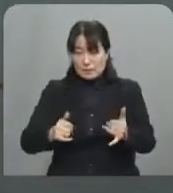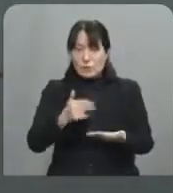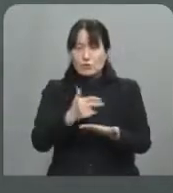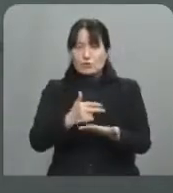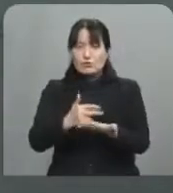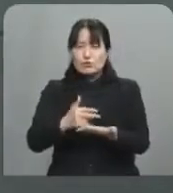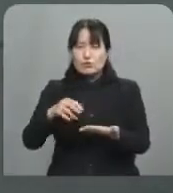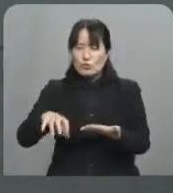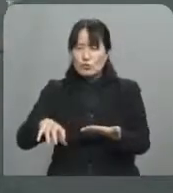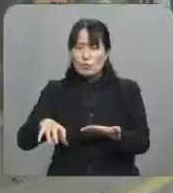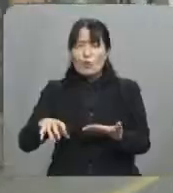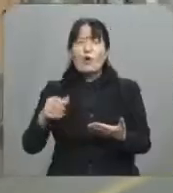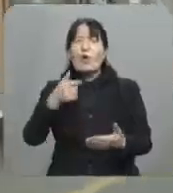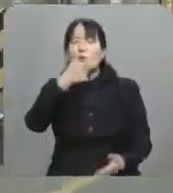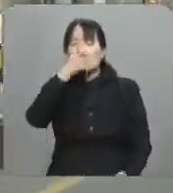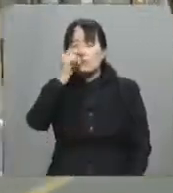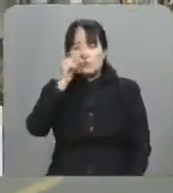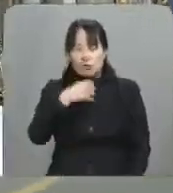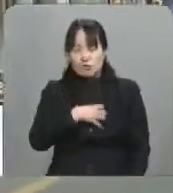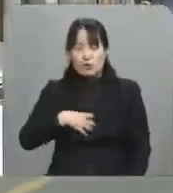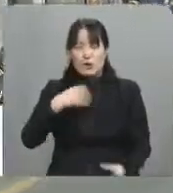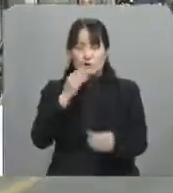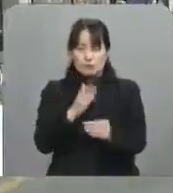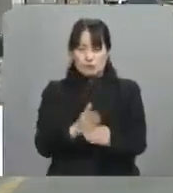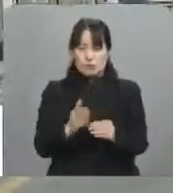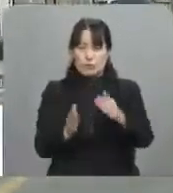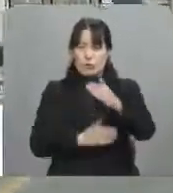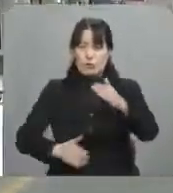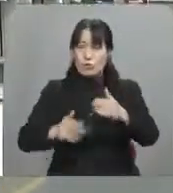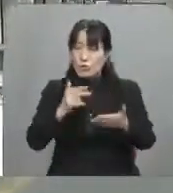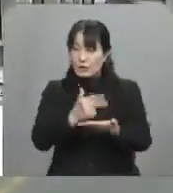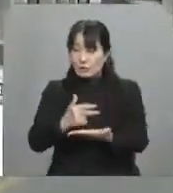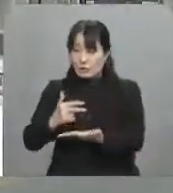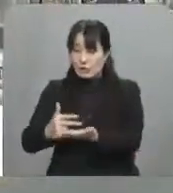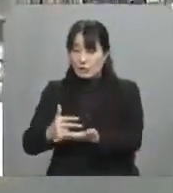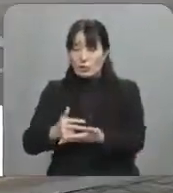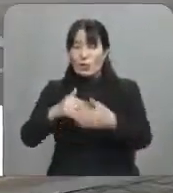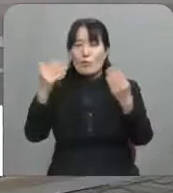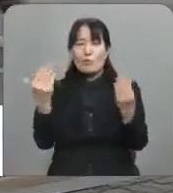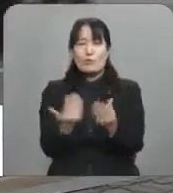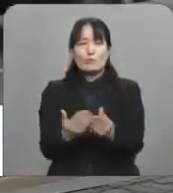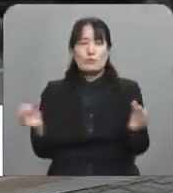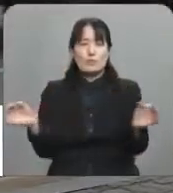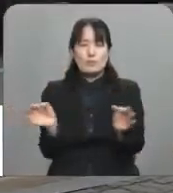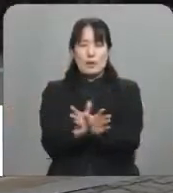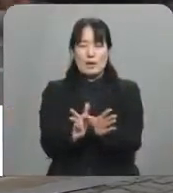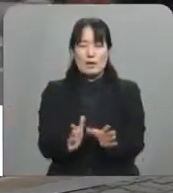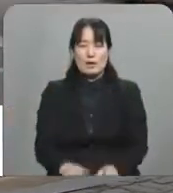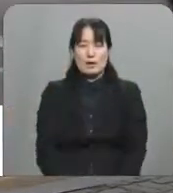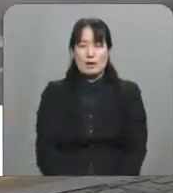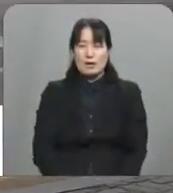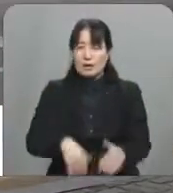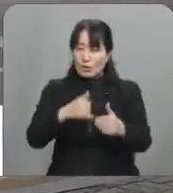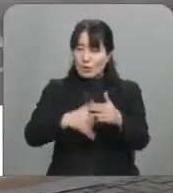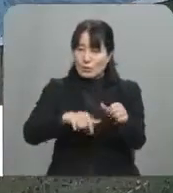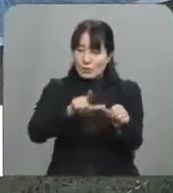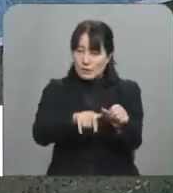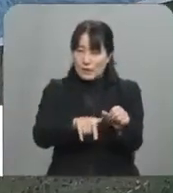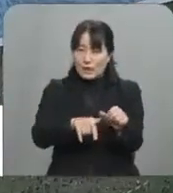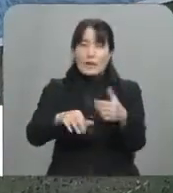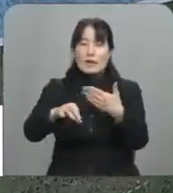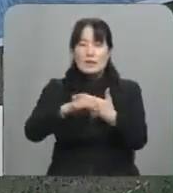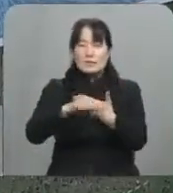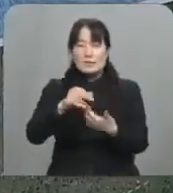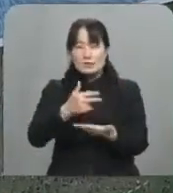부족을 우려하고 있습니다. 공영 주차장으로 이용되던 복개 구간이 모두 사라지기 때문입니다. 공사 기간 중 사용 가능한